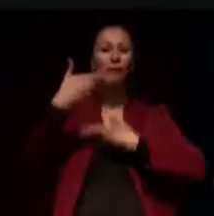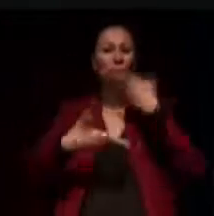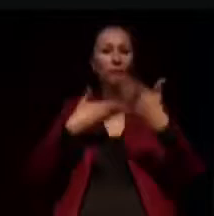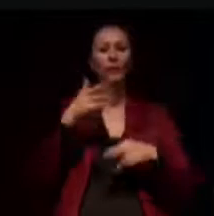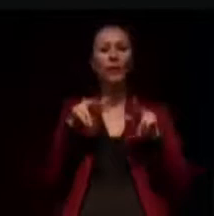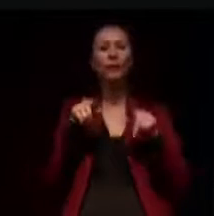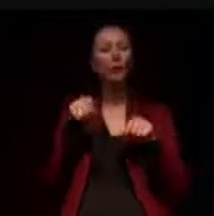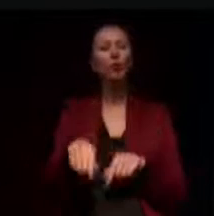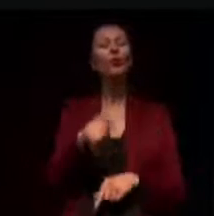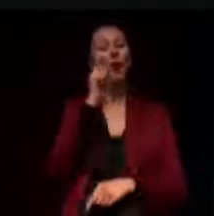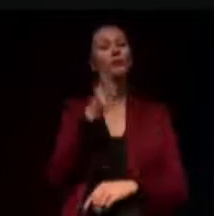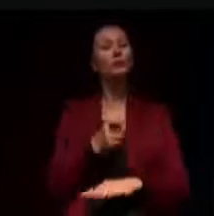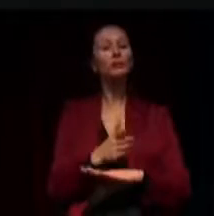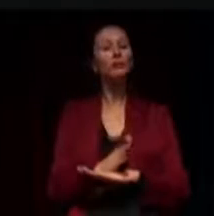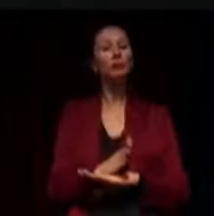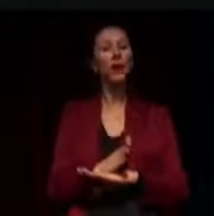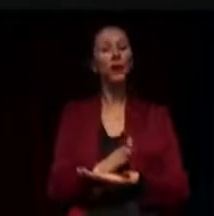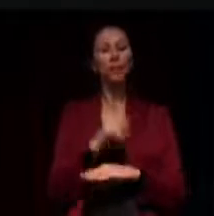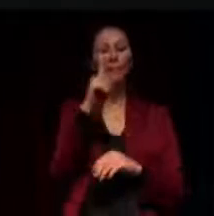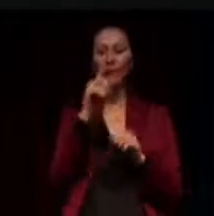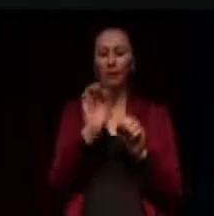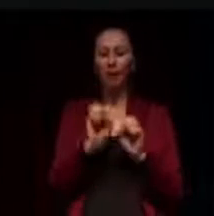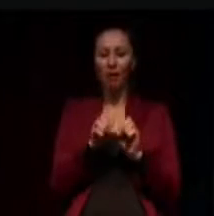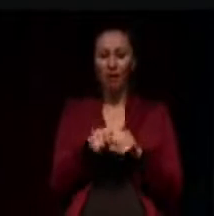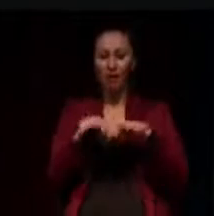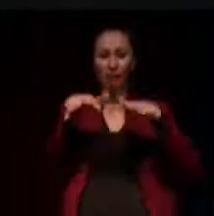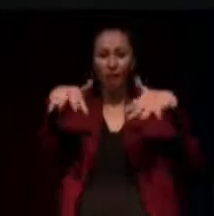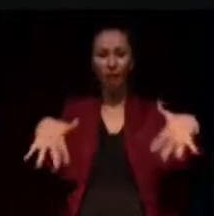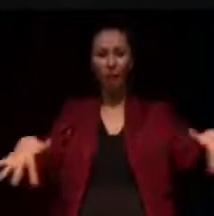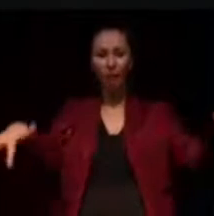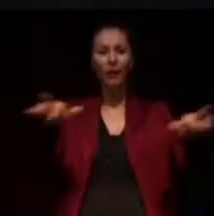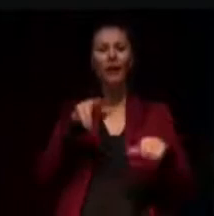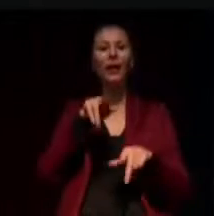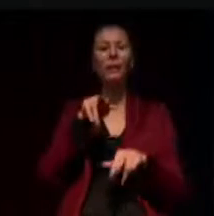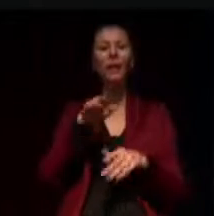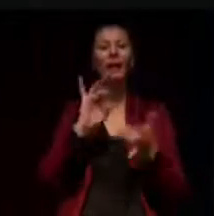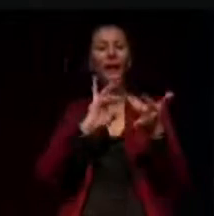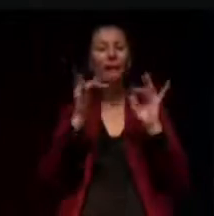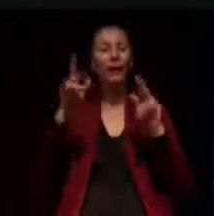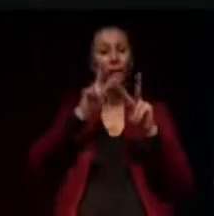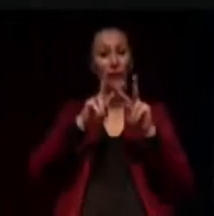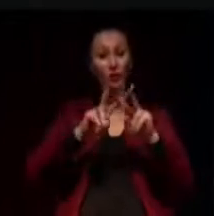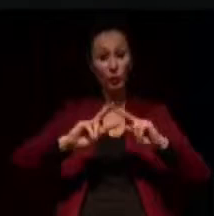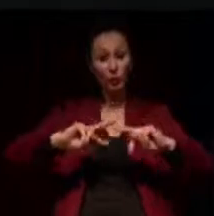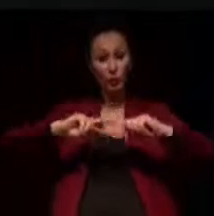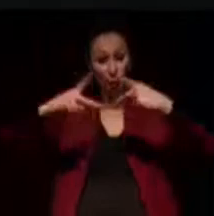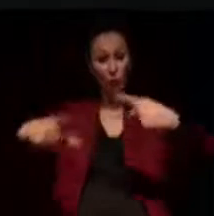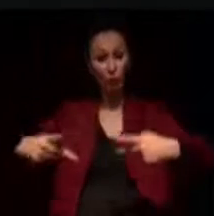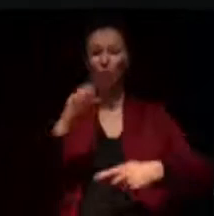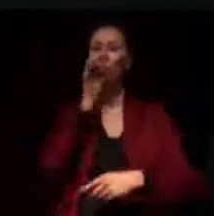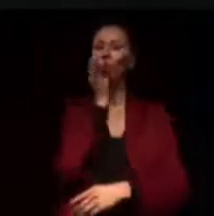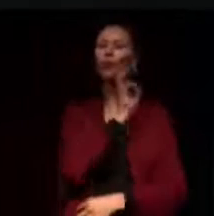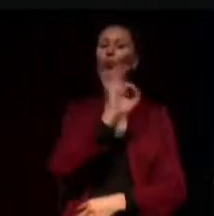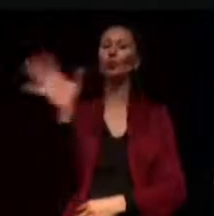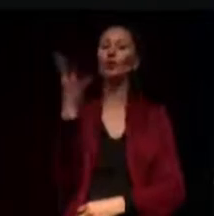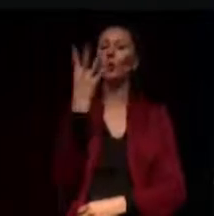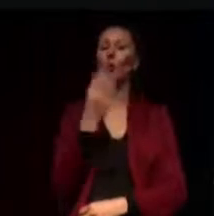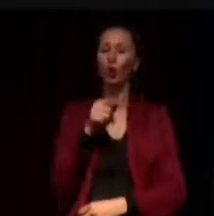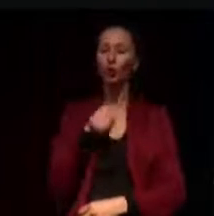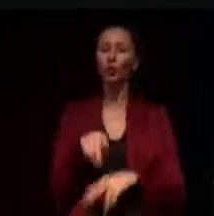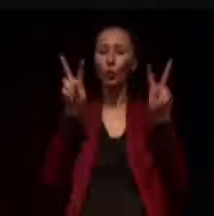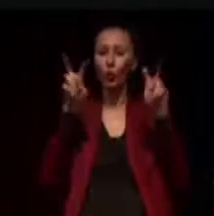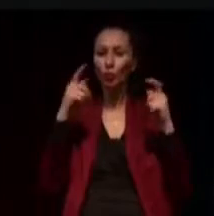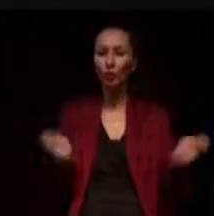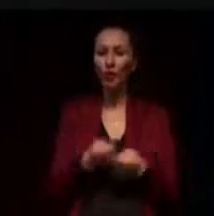gibi bunu aslında bir ağ, bir network, bir sanal alışveriş merkezi haline dönüştürürsek muhteşem bir iş olacak. Bu